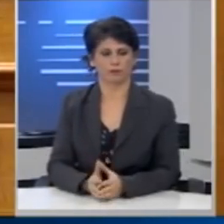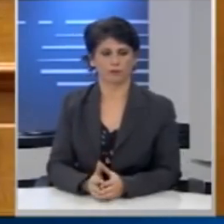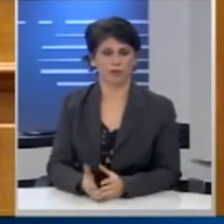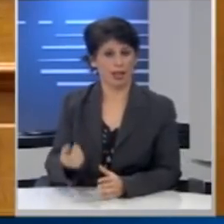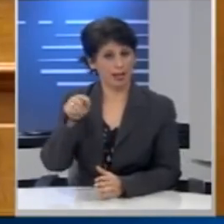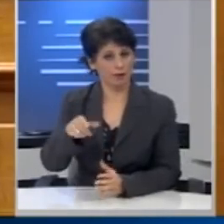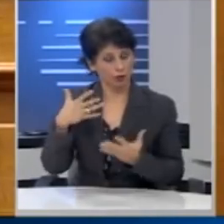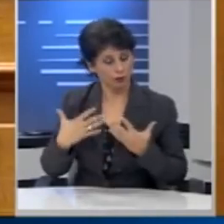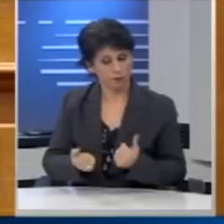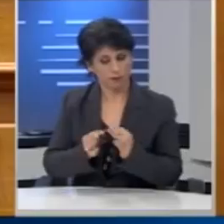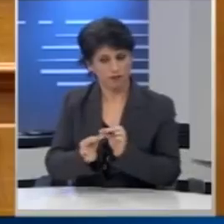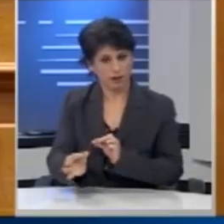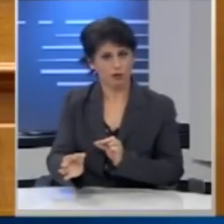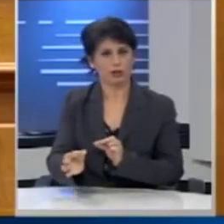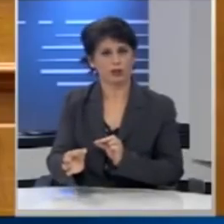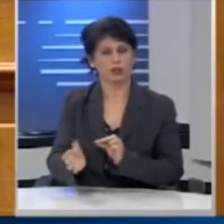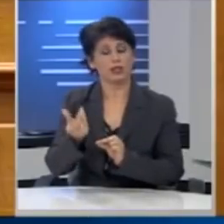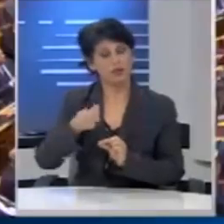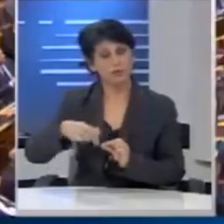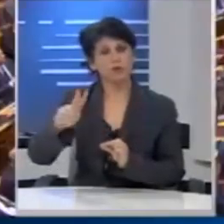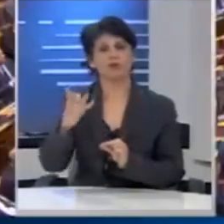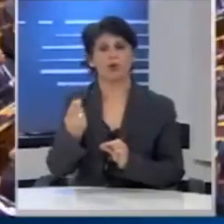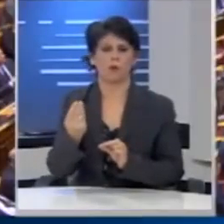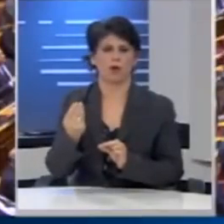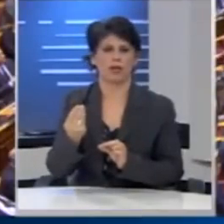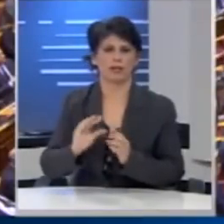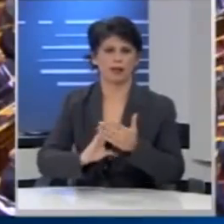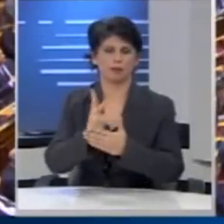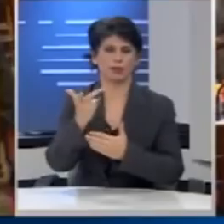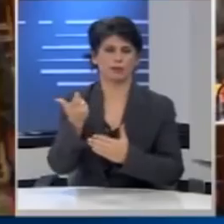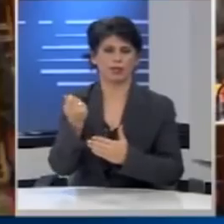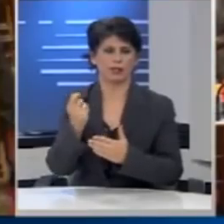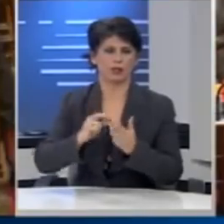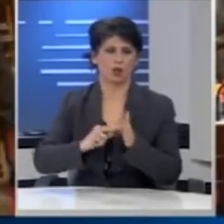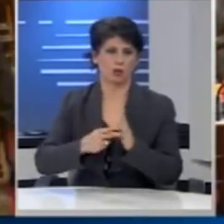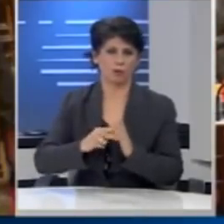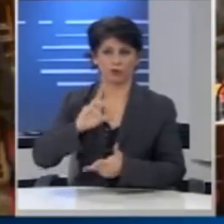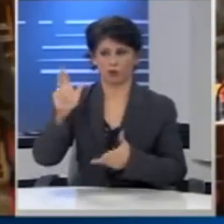και αυτό βρίσκει εφαρμογή στις πιο πολλές ανεπτυγμένες οικονομίες του κόσμου.